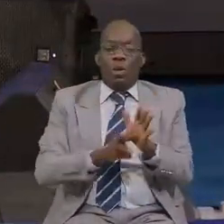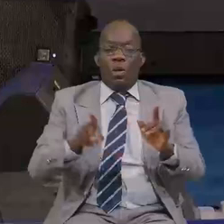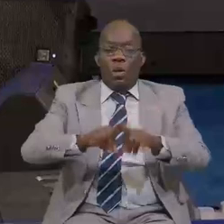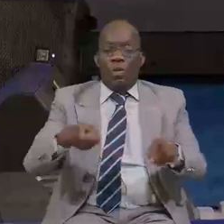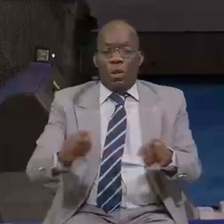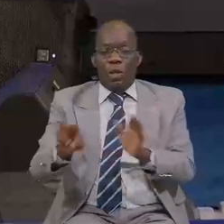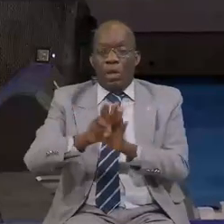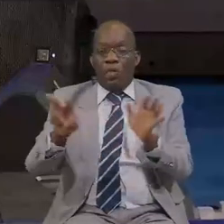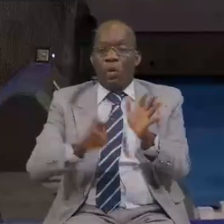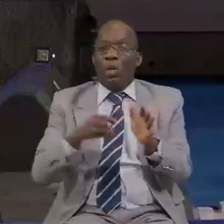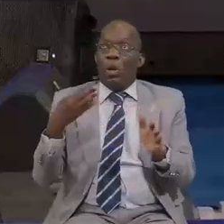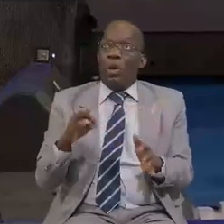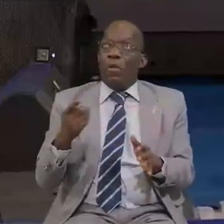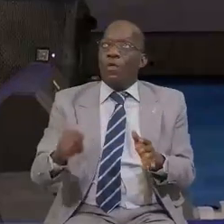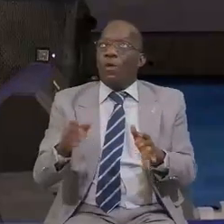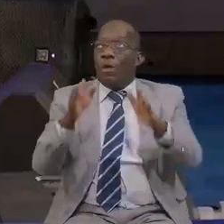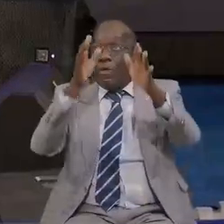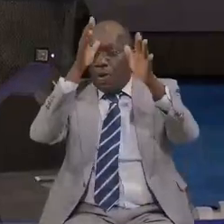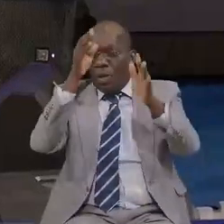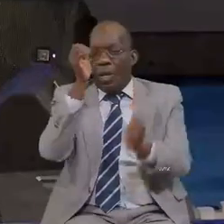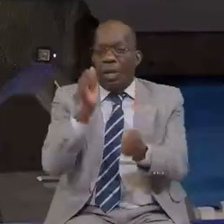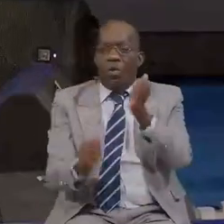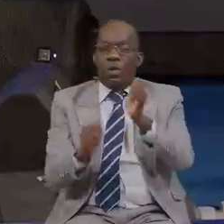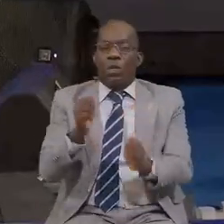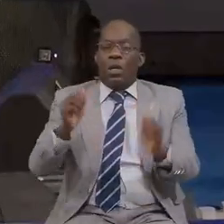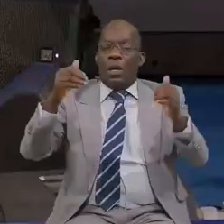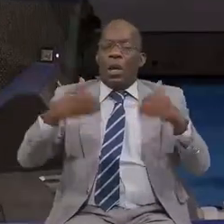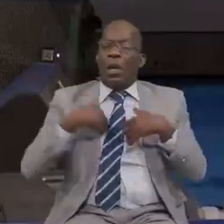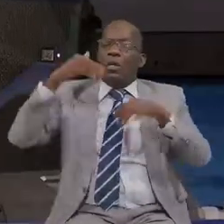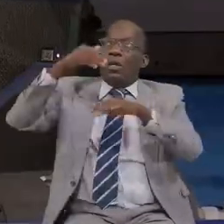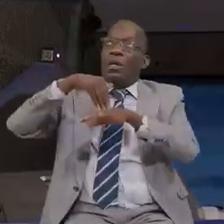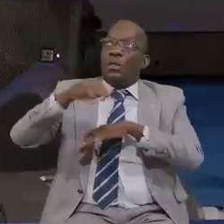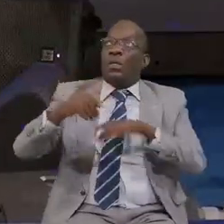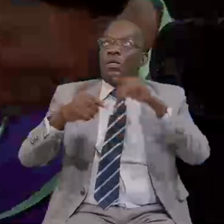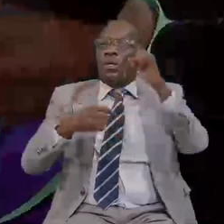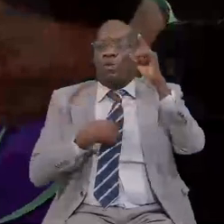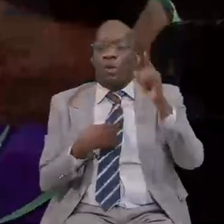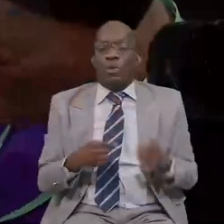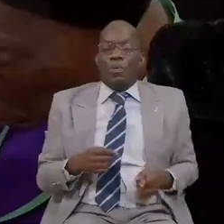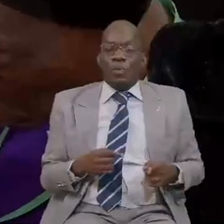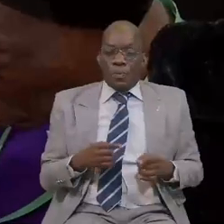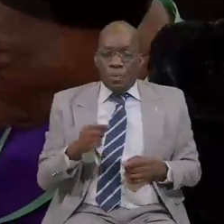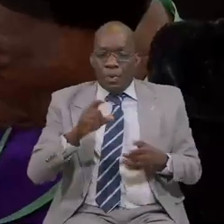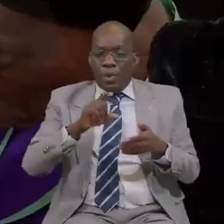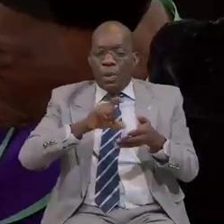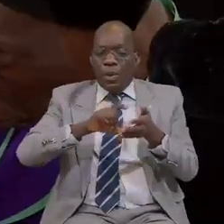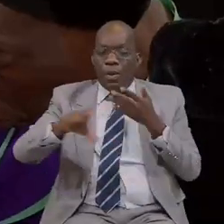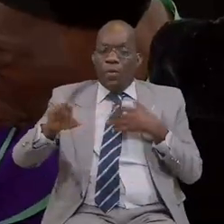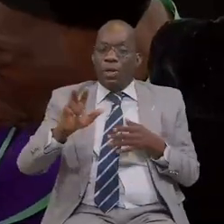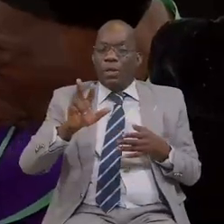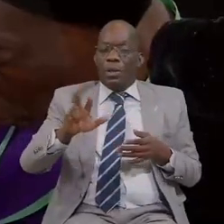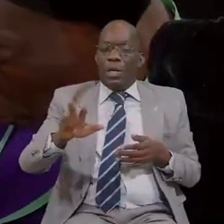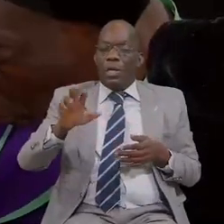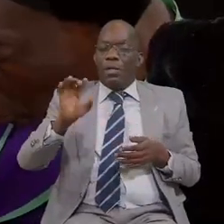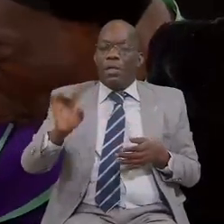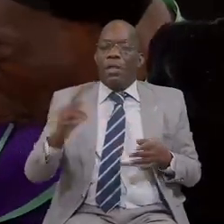m'a envoyé. Chapitre 6, 38. Verset 38 du